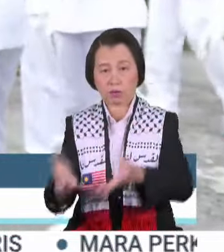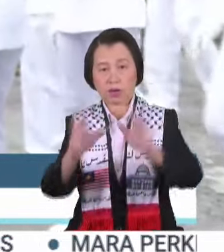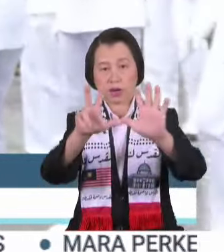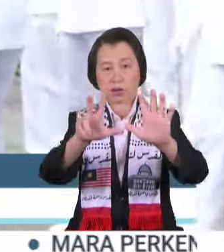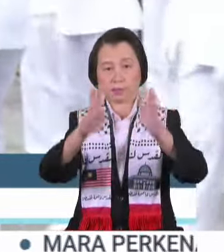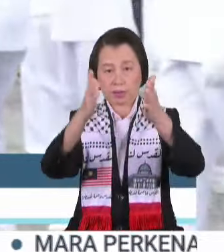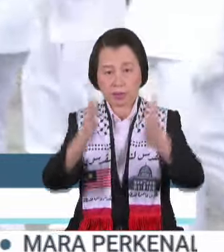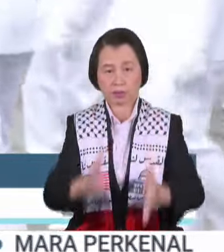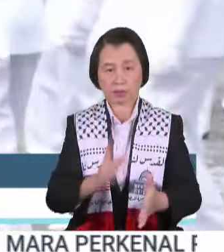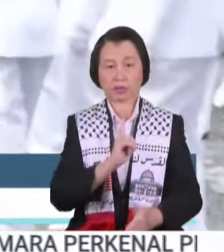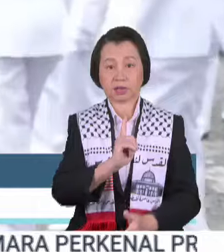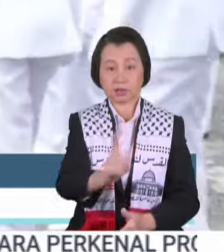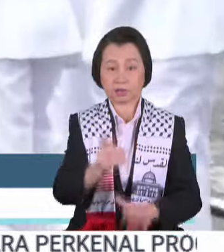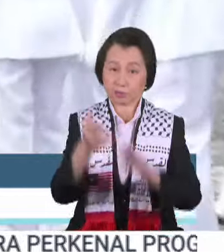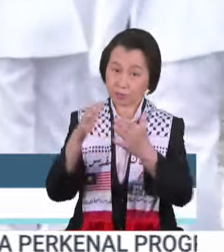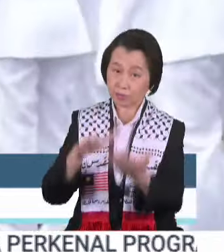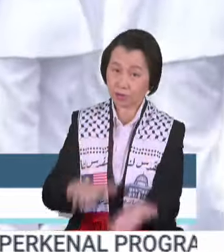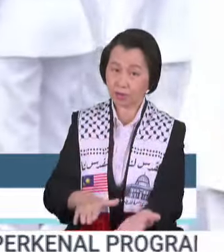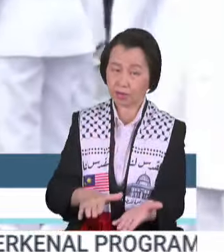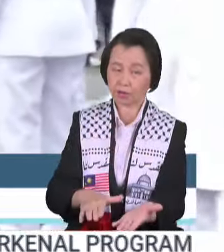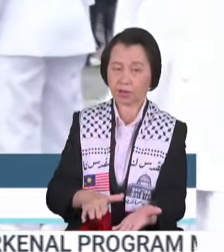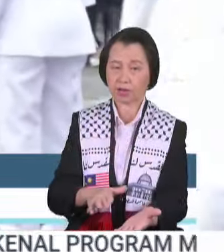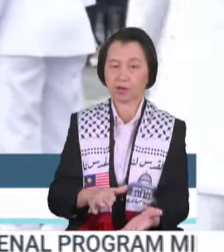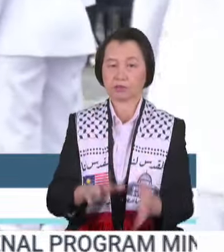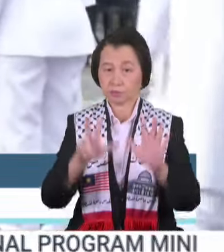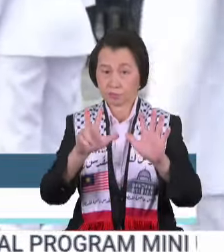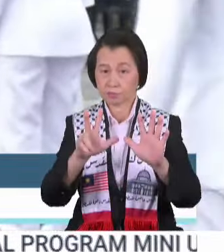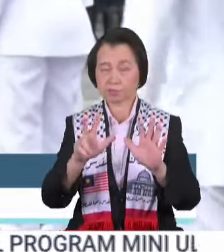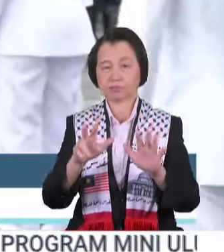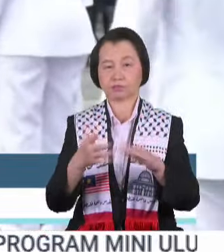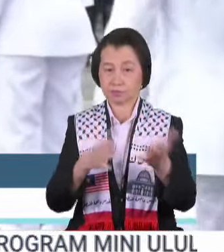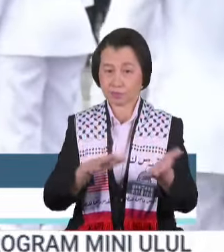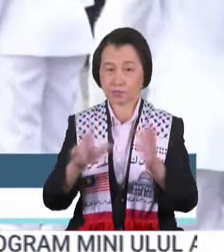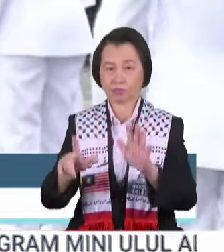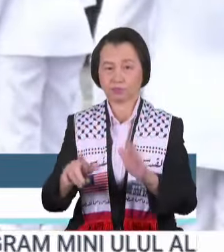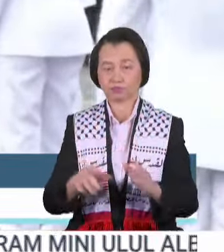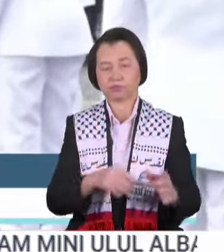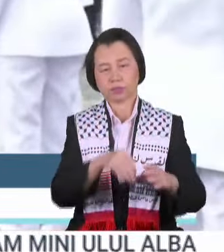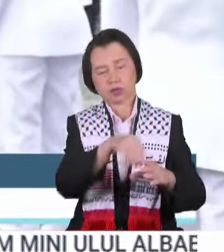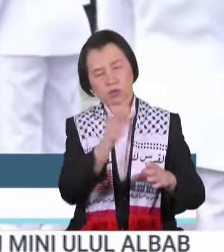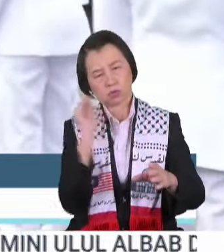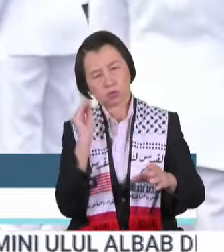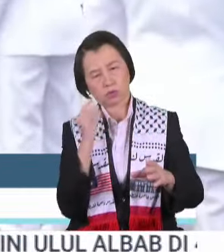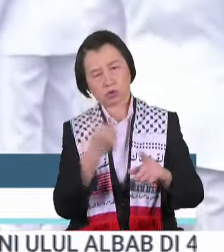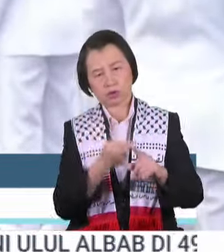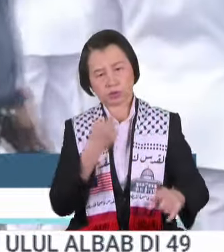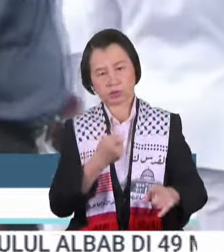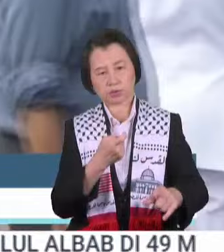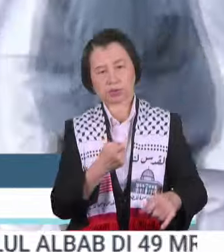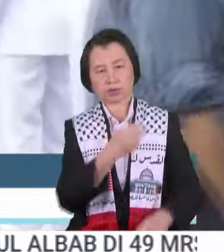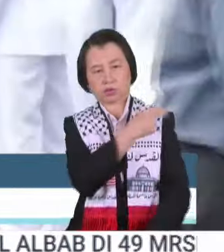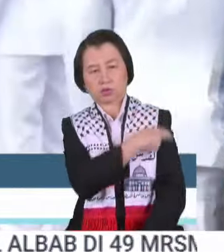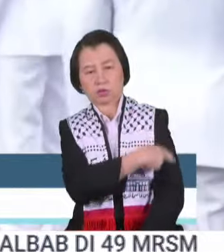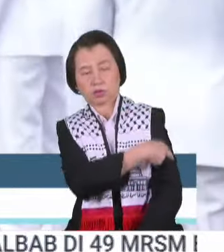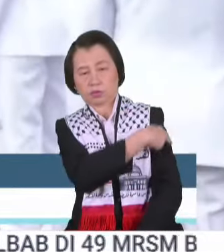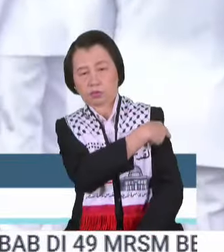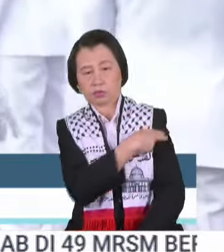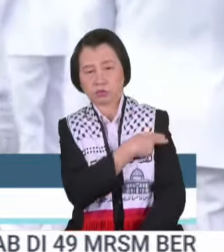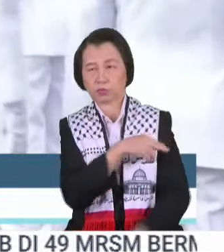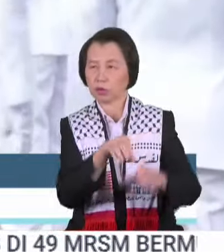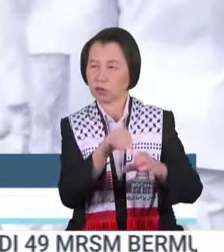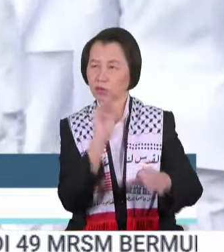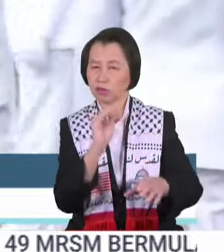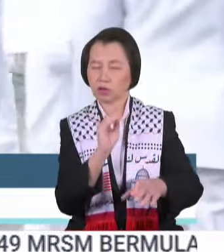jenazah TLDM beragama Islam yang terkorban dalam naas tersebut dilaporkan bergerak keluar dari pekarangan Jabatan Forensik Hospital